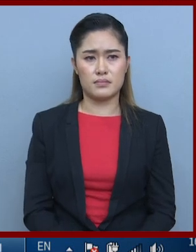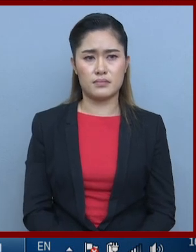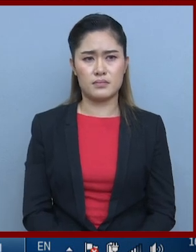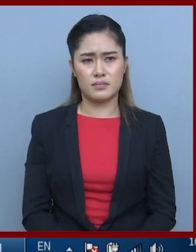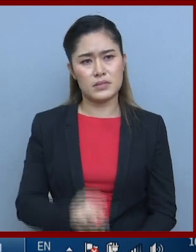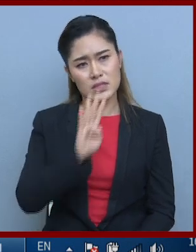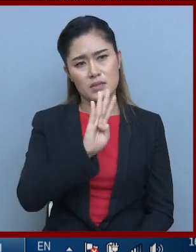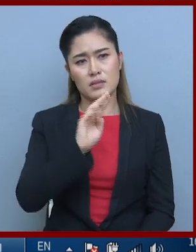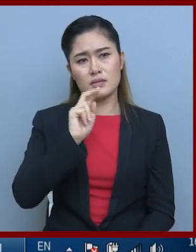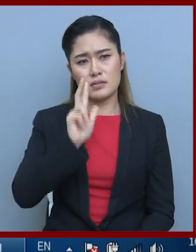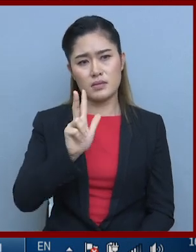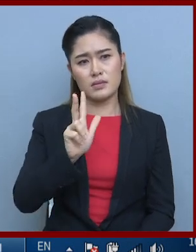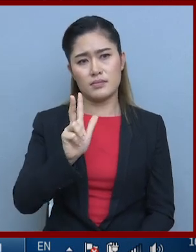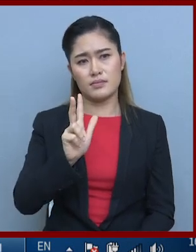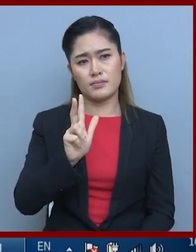B4